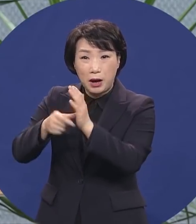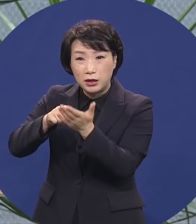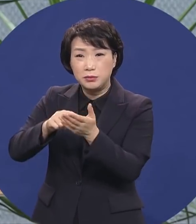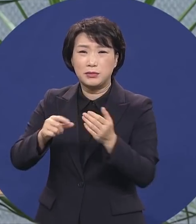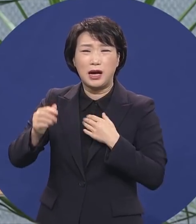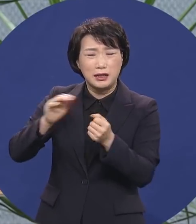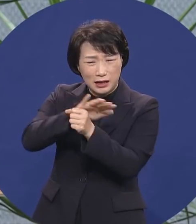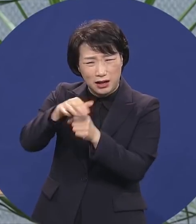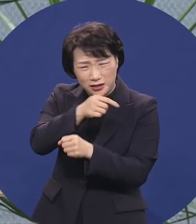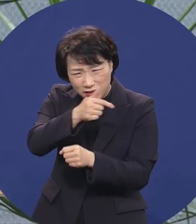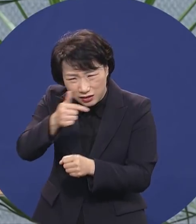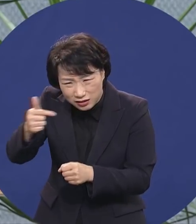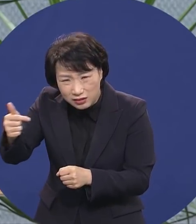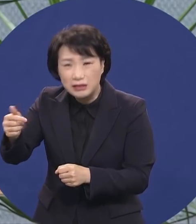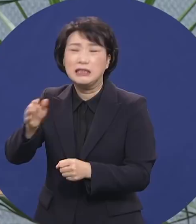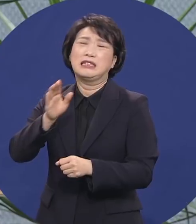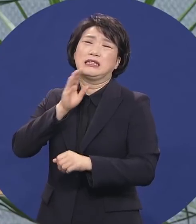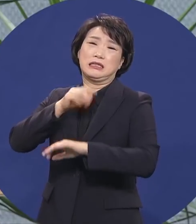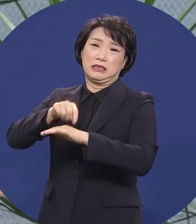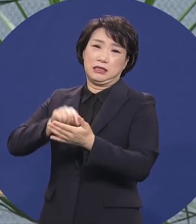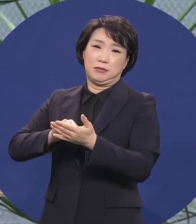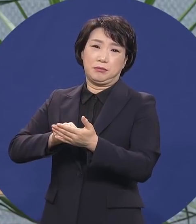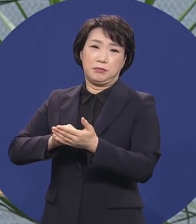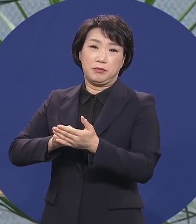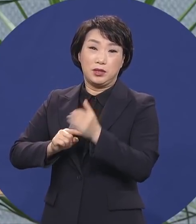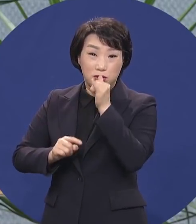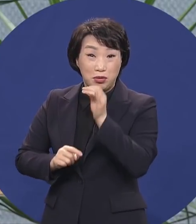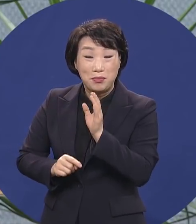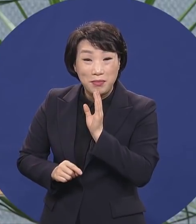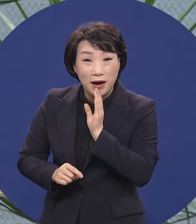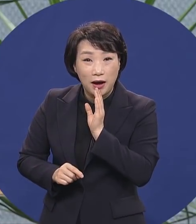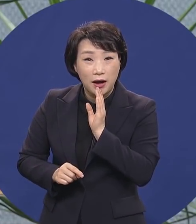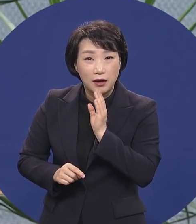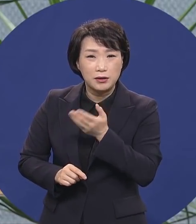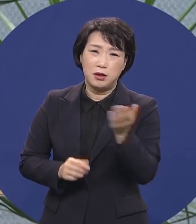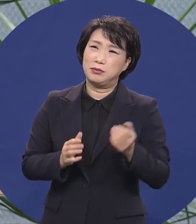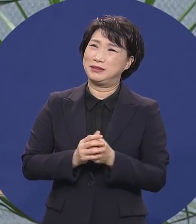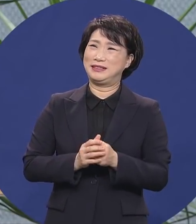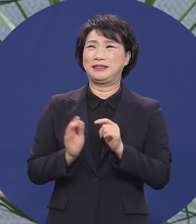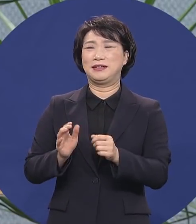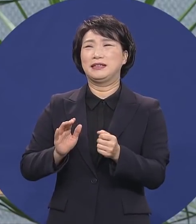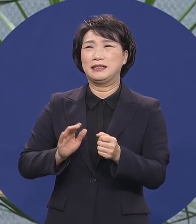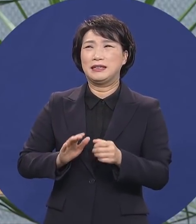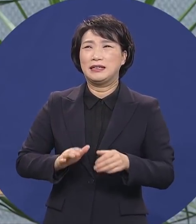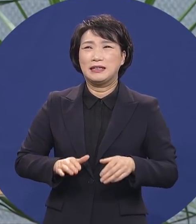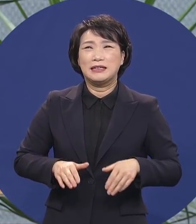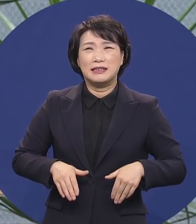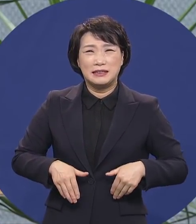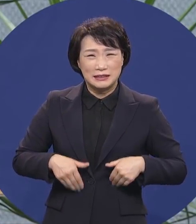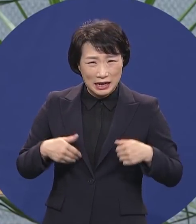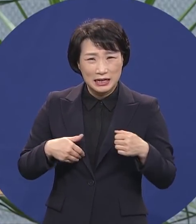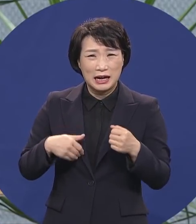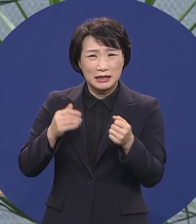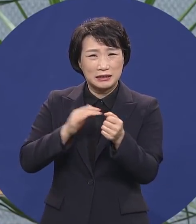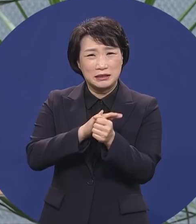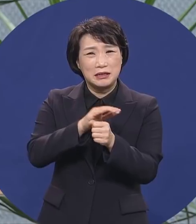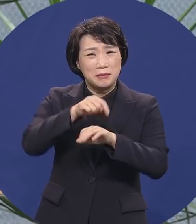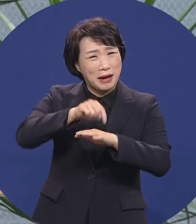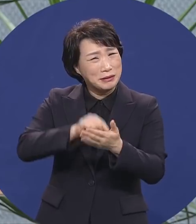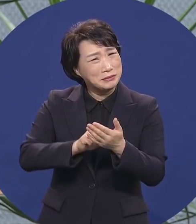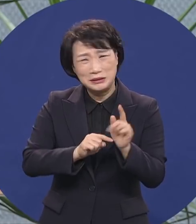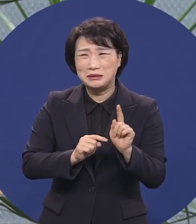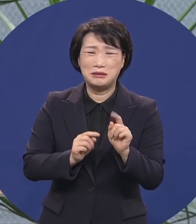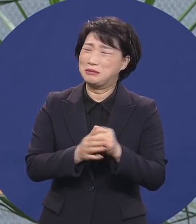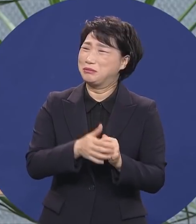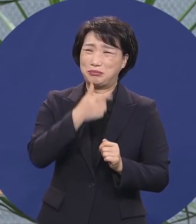나를 사랑하시는 진실한 애정이라는 표현은 너무 지고, 진실한 항구적이고